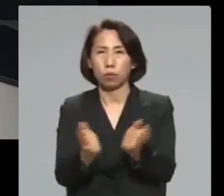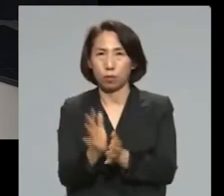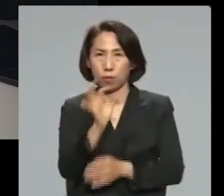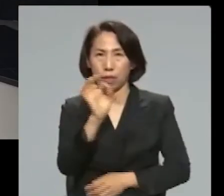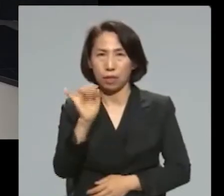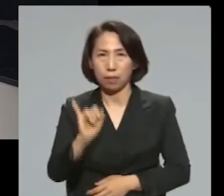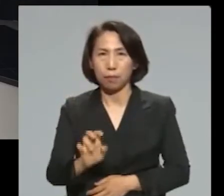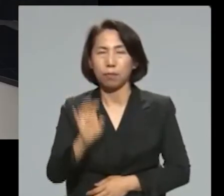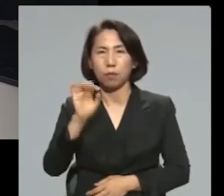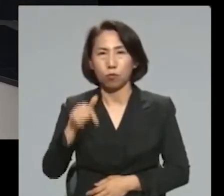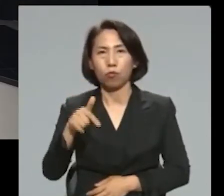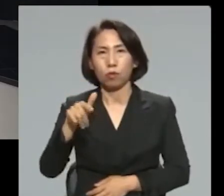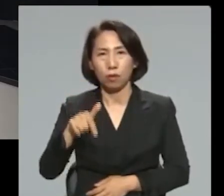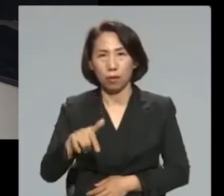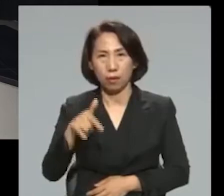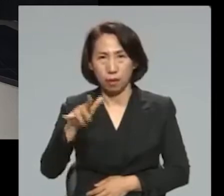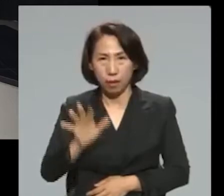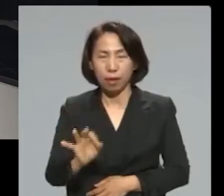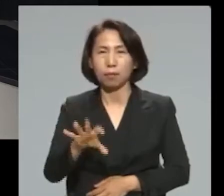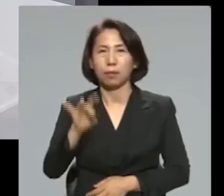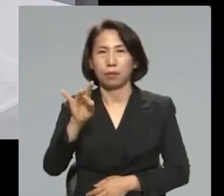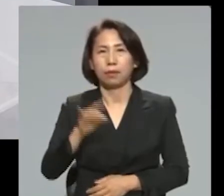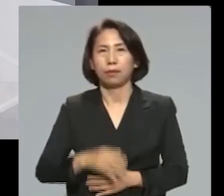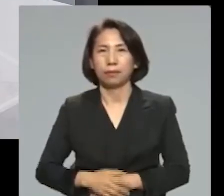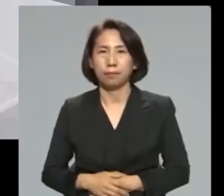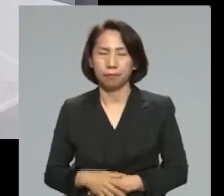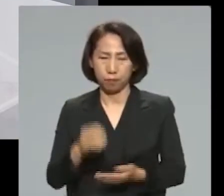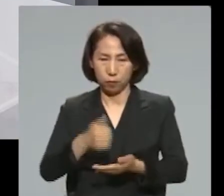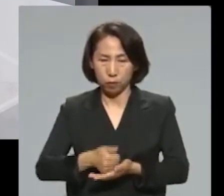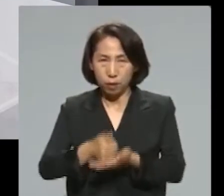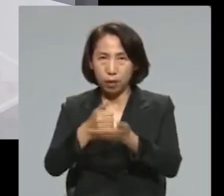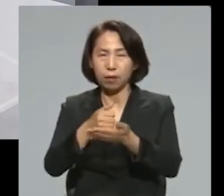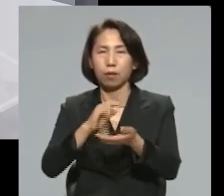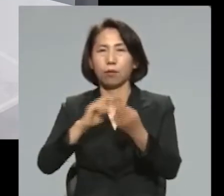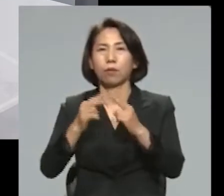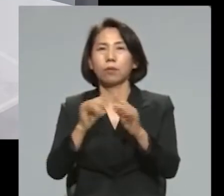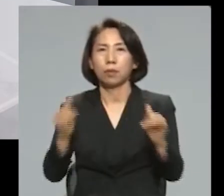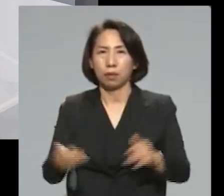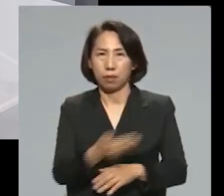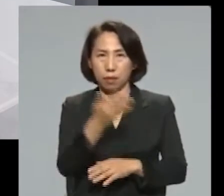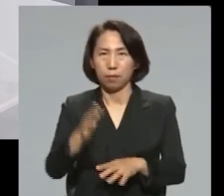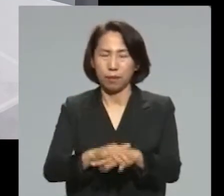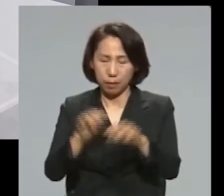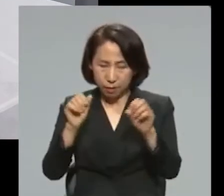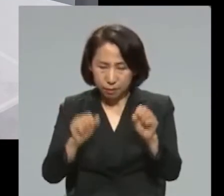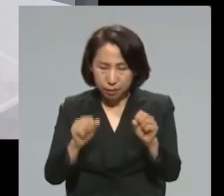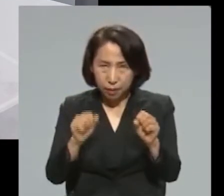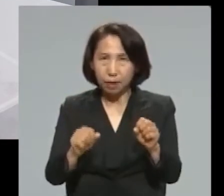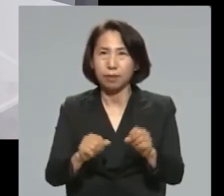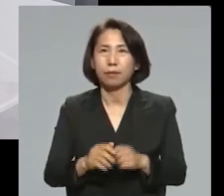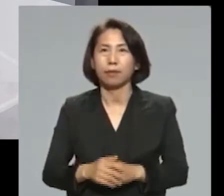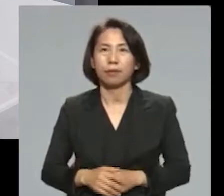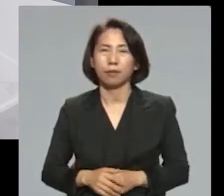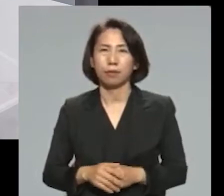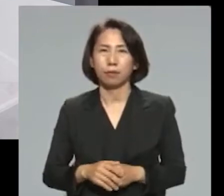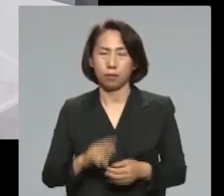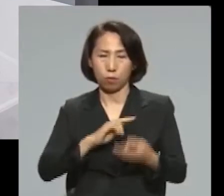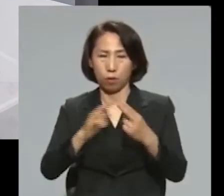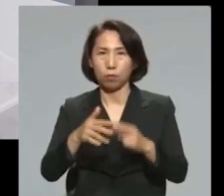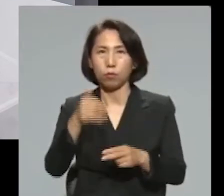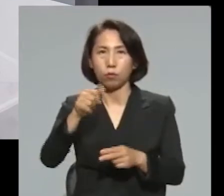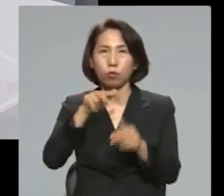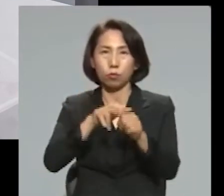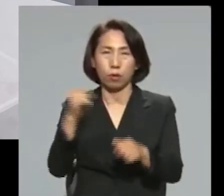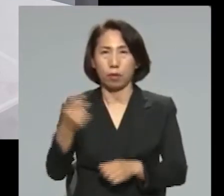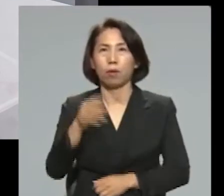임욱강 후보부터 시작 발언을 듣겠습니다. 존경하는 고령군민 여러분 안녕하십니까. 고령군수 후보